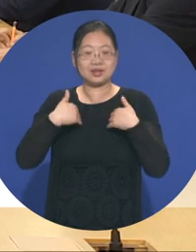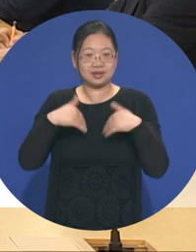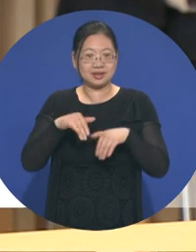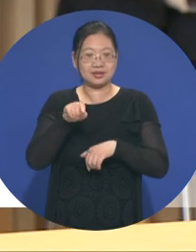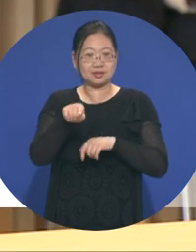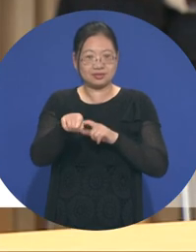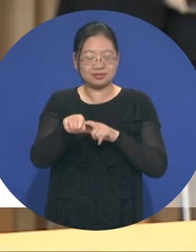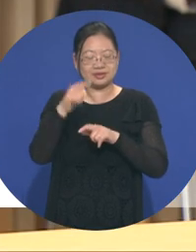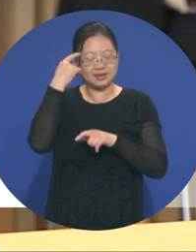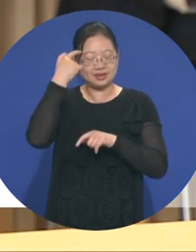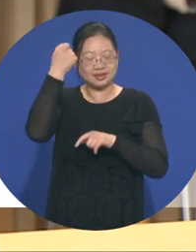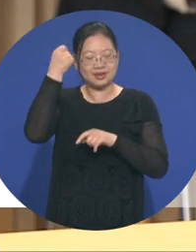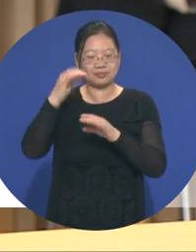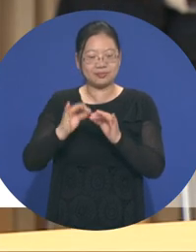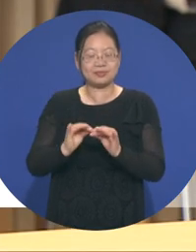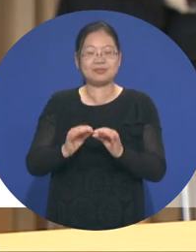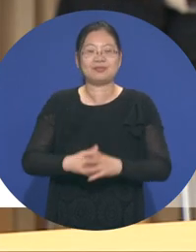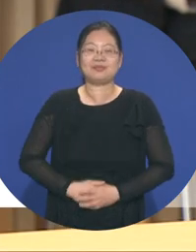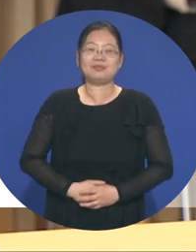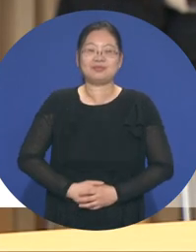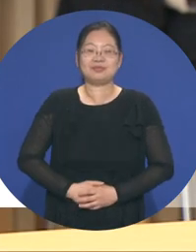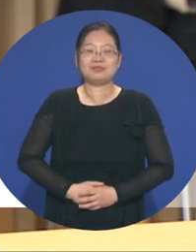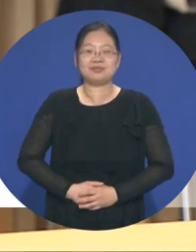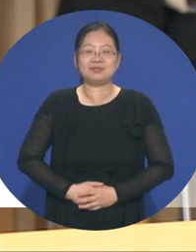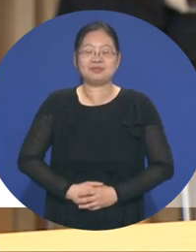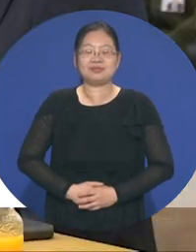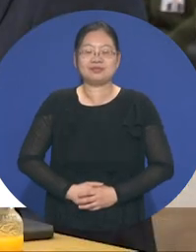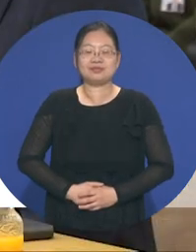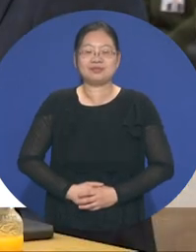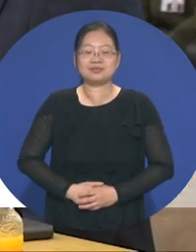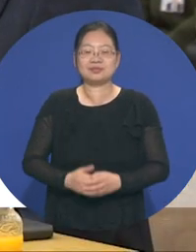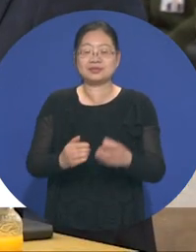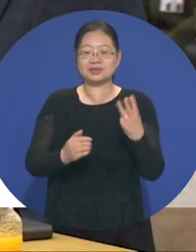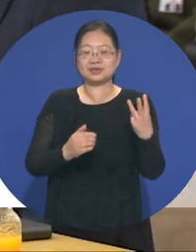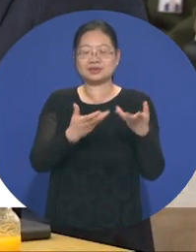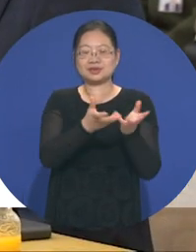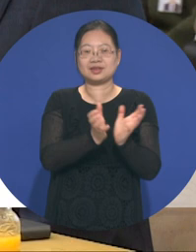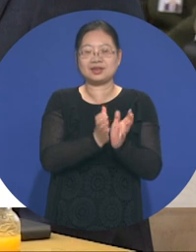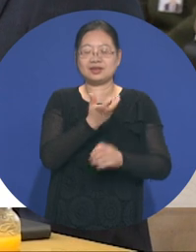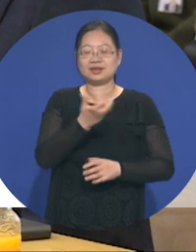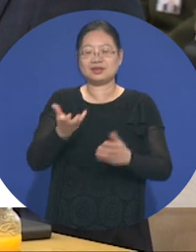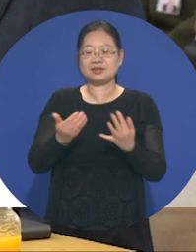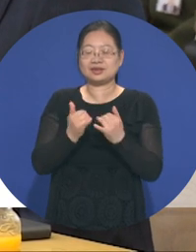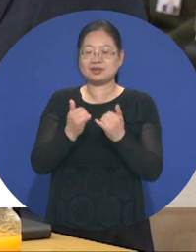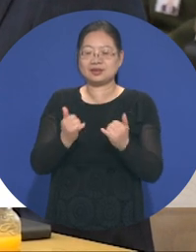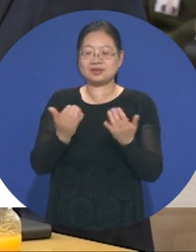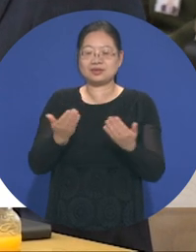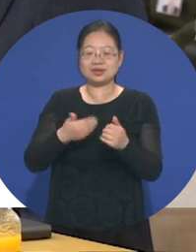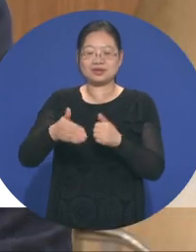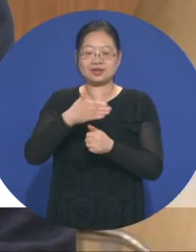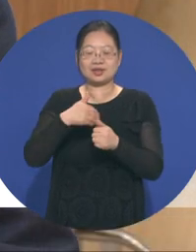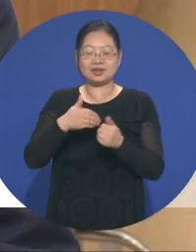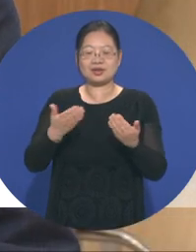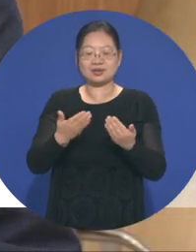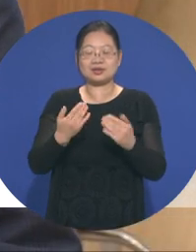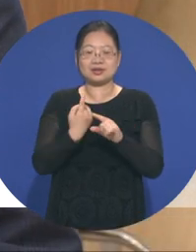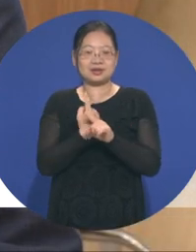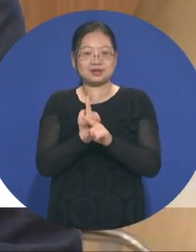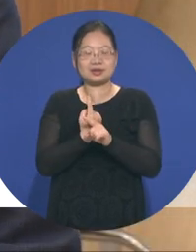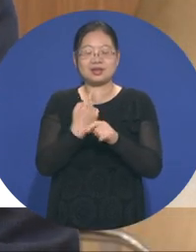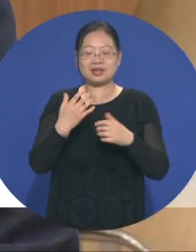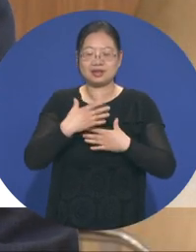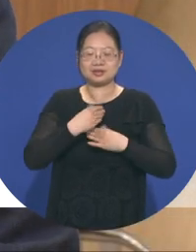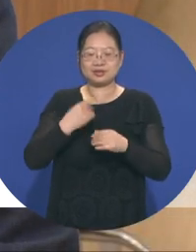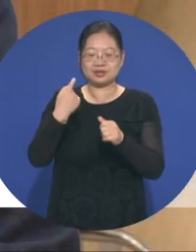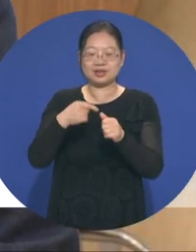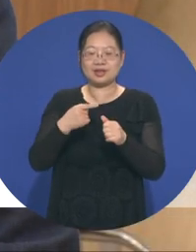안전도가 취약하다는데 인식을 함께하며 성사됐습니다 이에 따라 세 기관은 이동노동자 노동환경과 업무